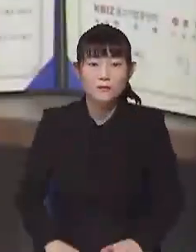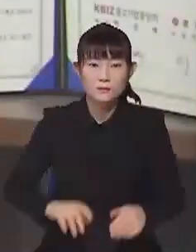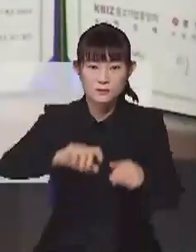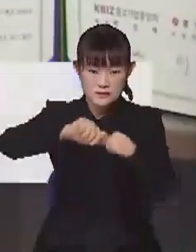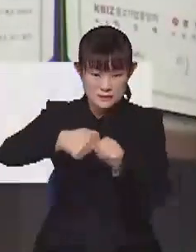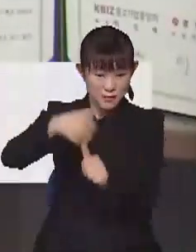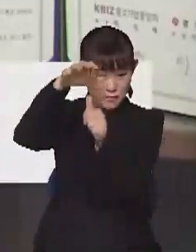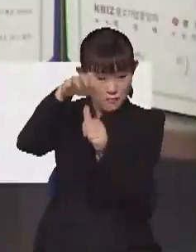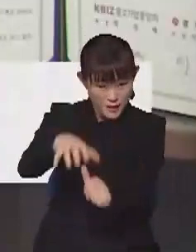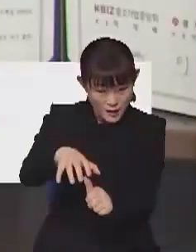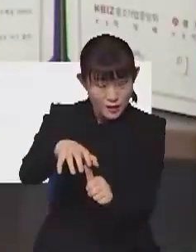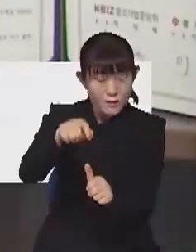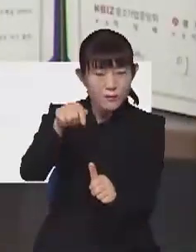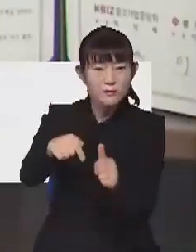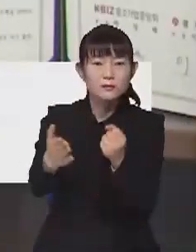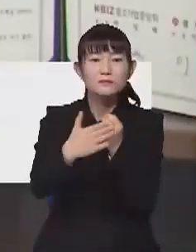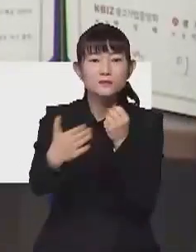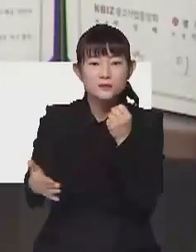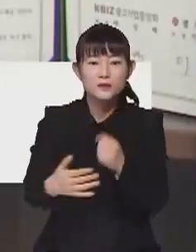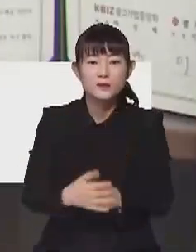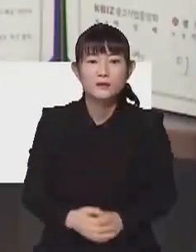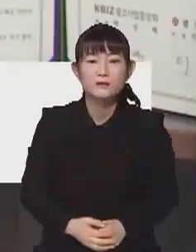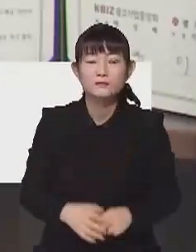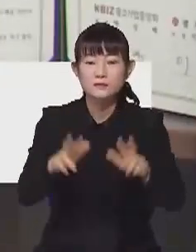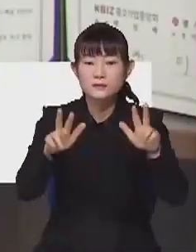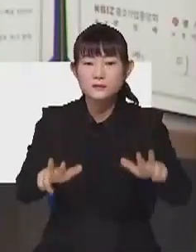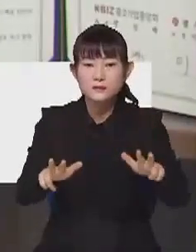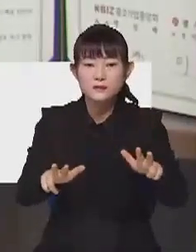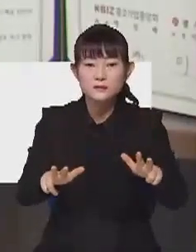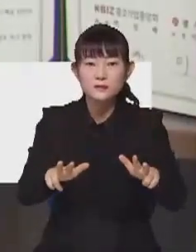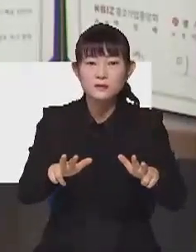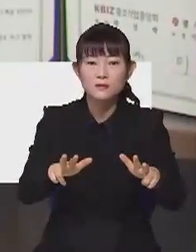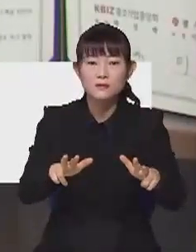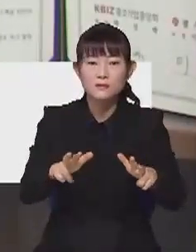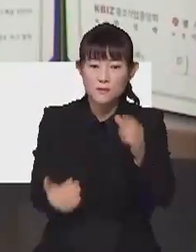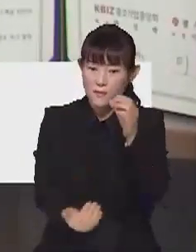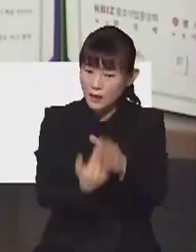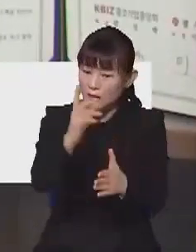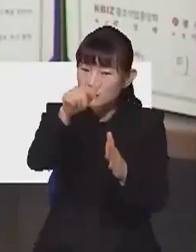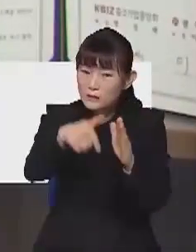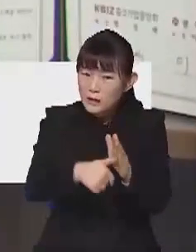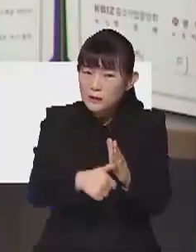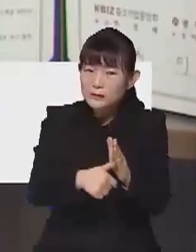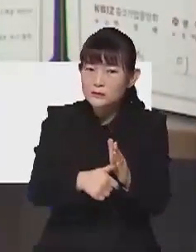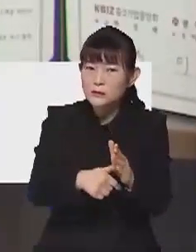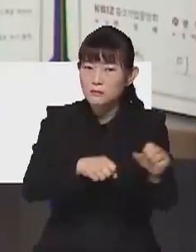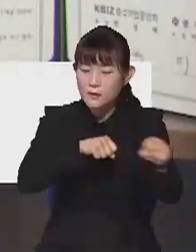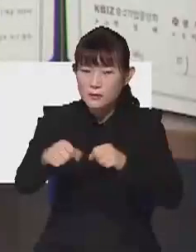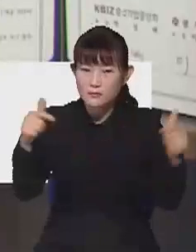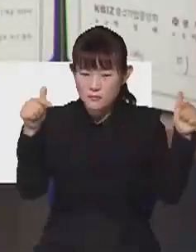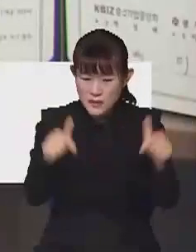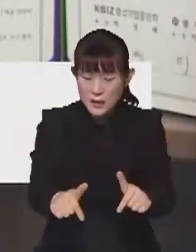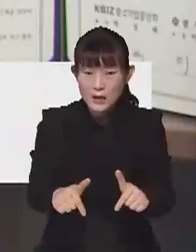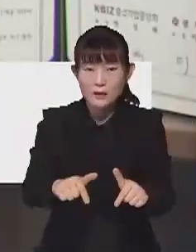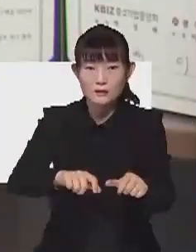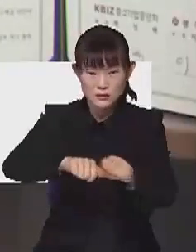징역까지 받을 수 있다는 그런 것 때문에 중소기업 현장에서 경영할 때 크게 위축되고 있습니다. 그런 사업주